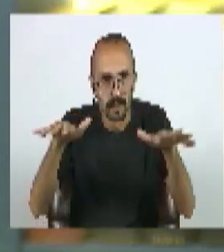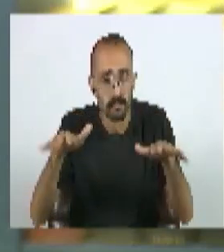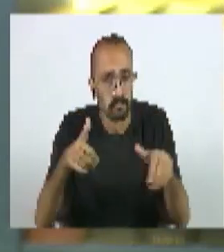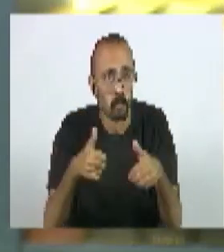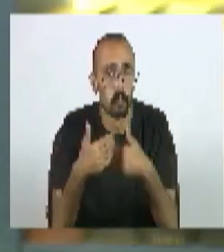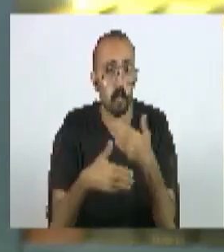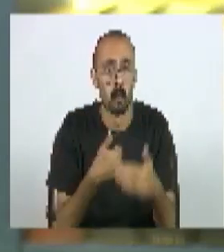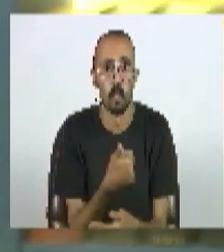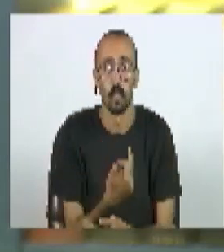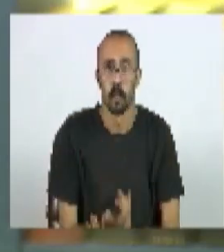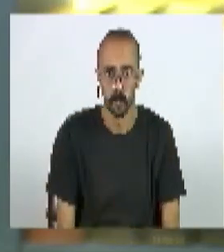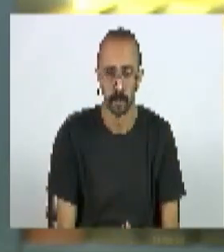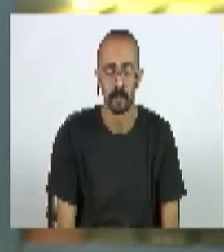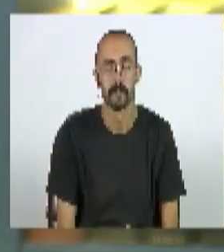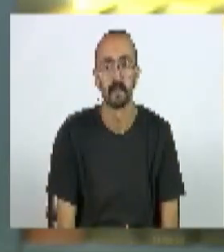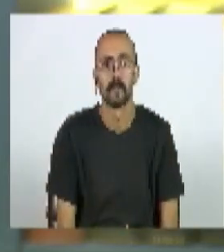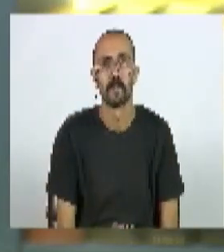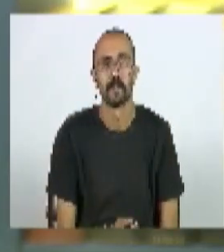كثيرة.